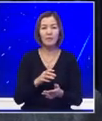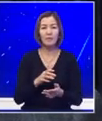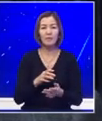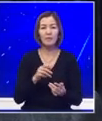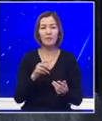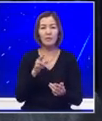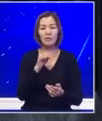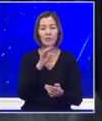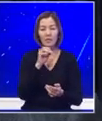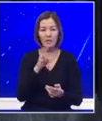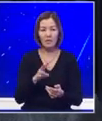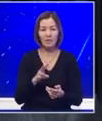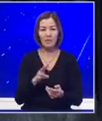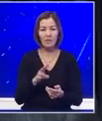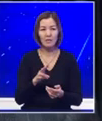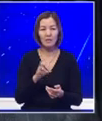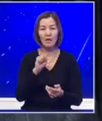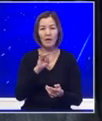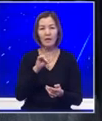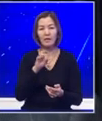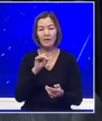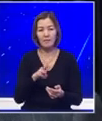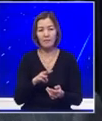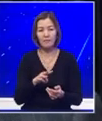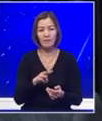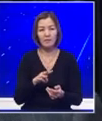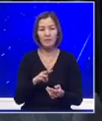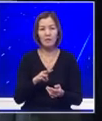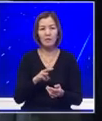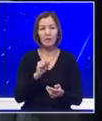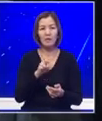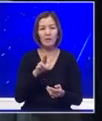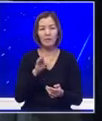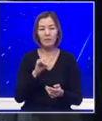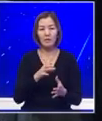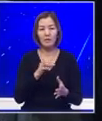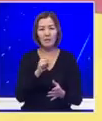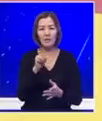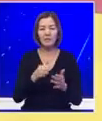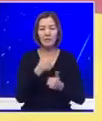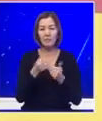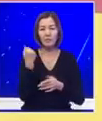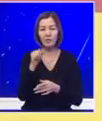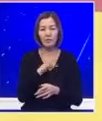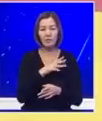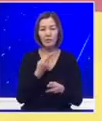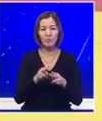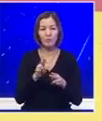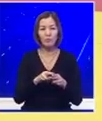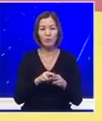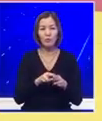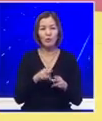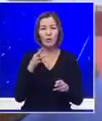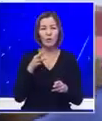Қасым Жанар, Шәріпбаев Айгерім, Шыңғысхан Ақмарал Азия чемпионатының жеңімпазы. Бұл жарысқа 300-ден аса